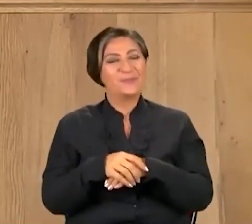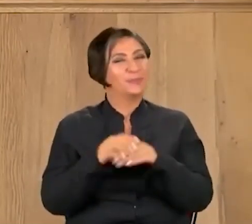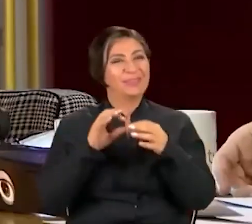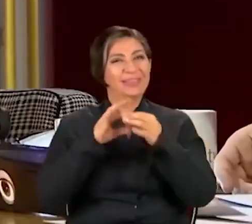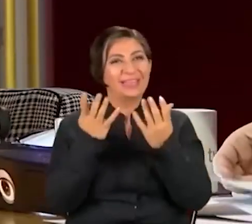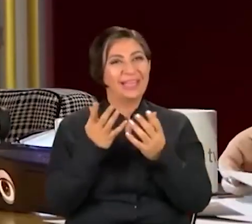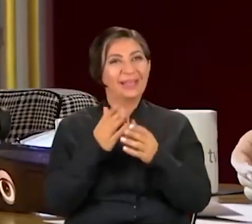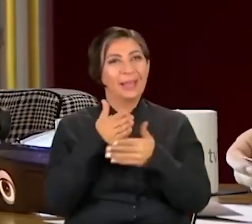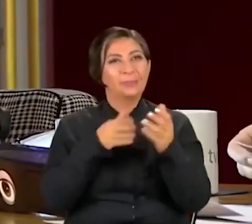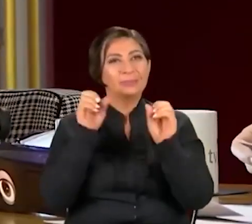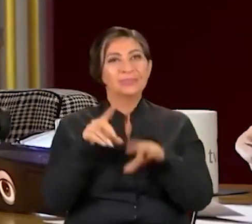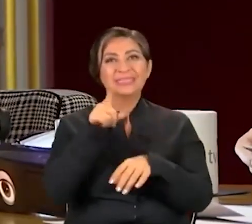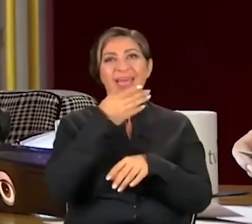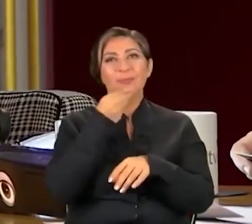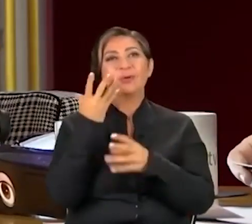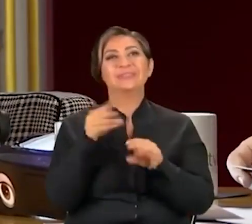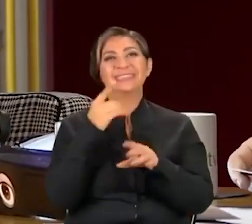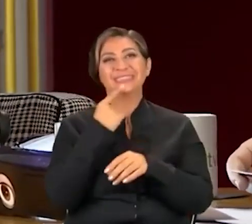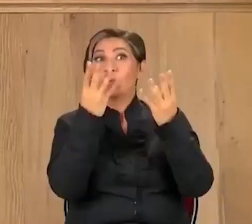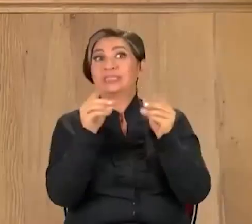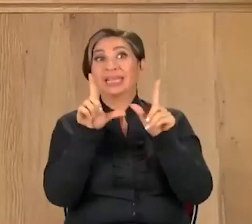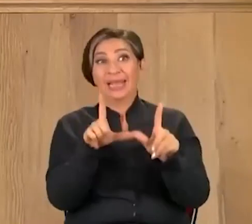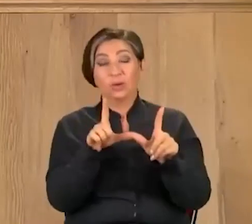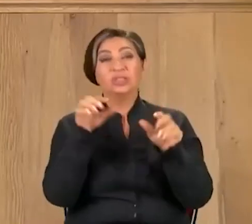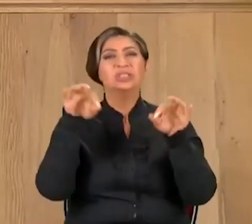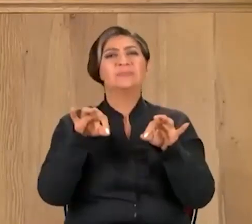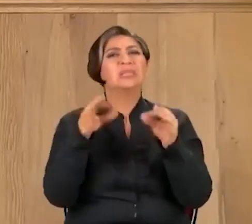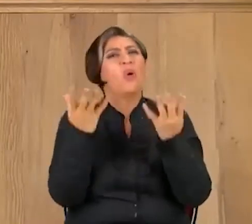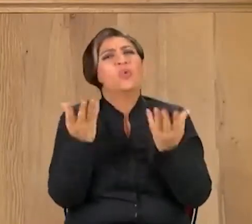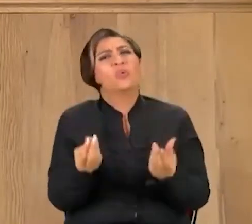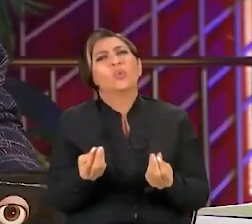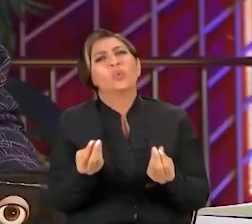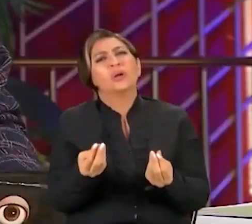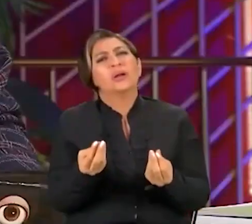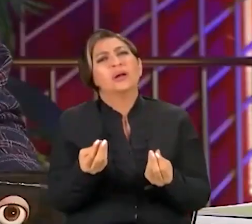Niye yarıda kestiniz? Size ayıp olmasın diye çok söyleyeyim. Şimdi ne oldu?